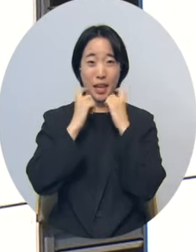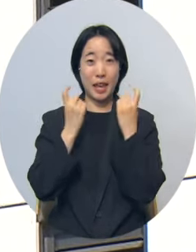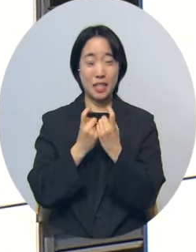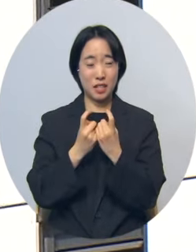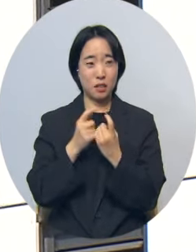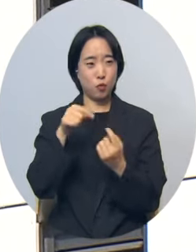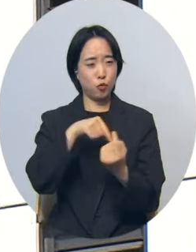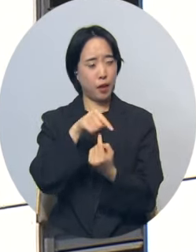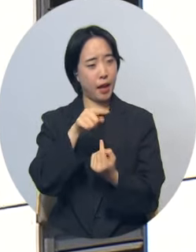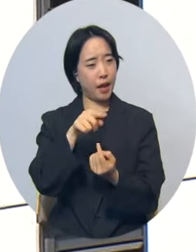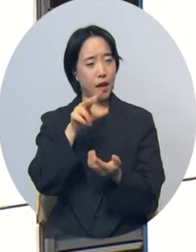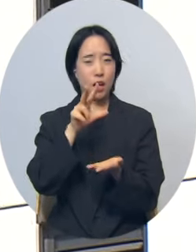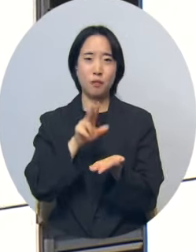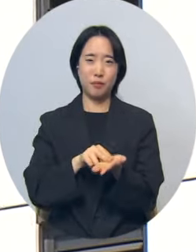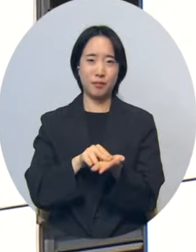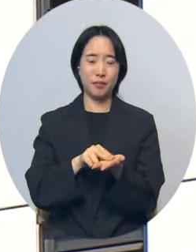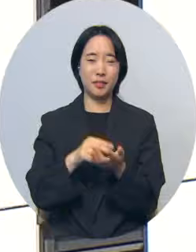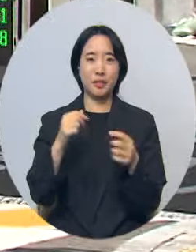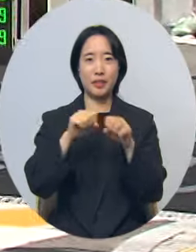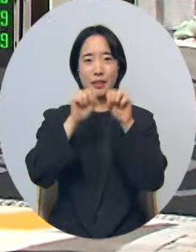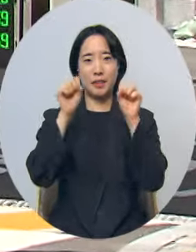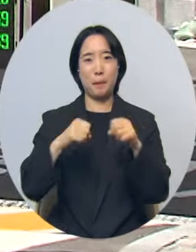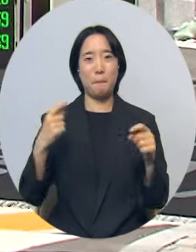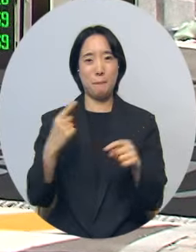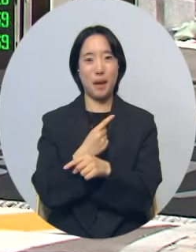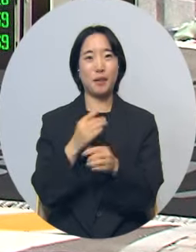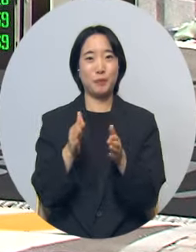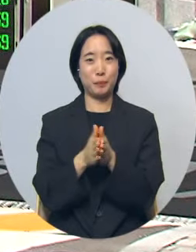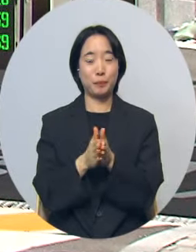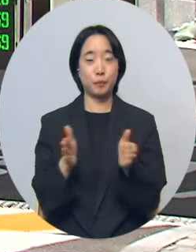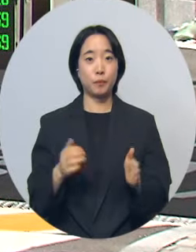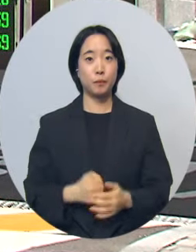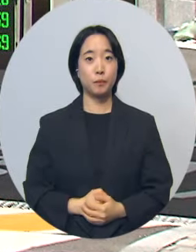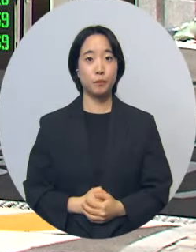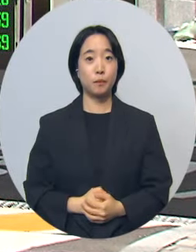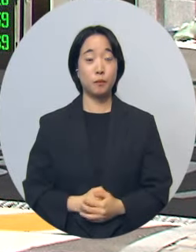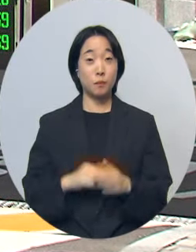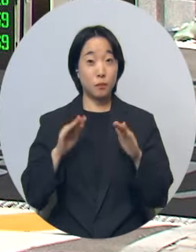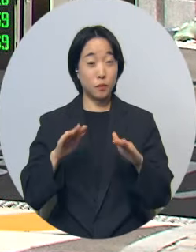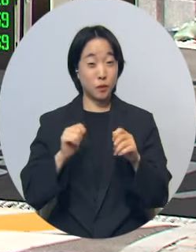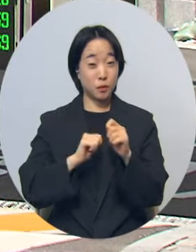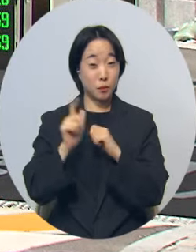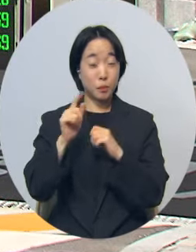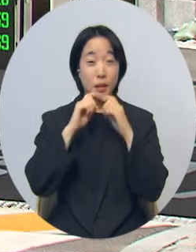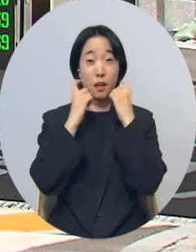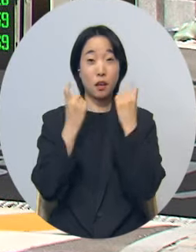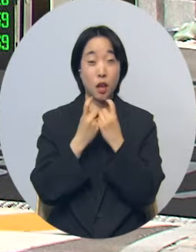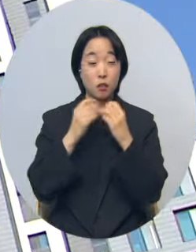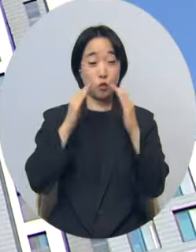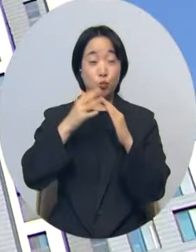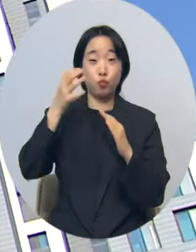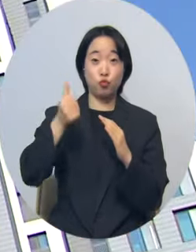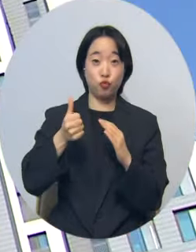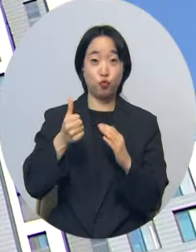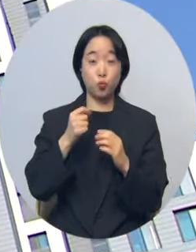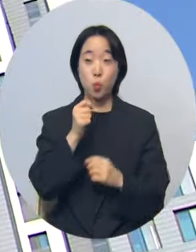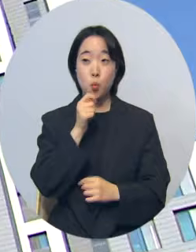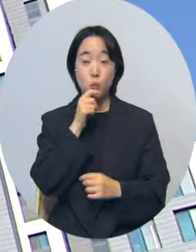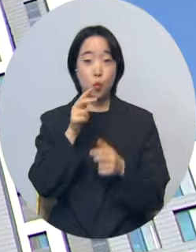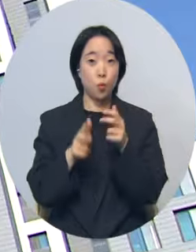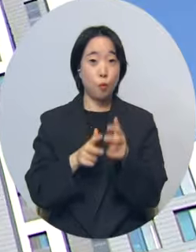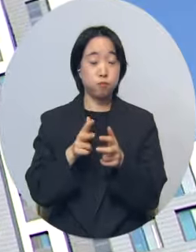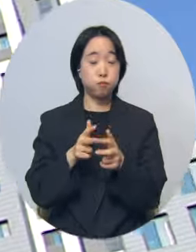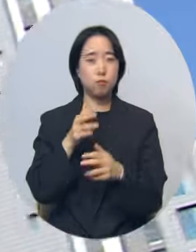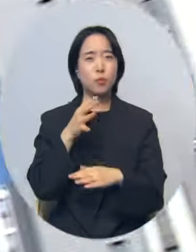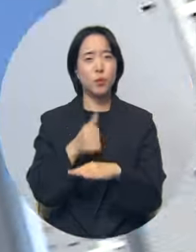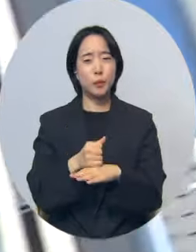거주할 수 있는 주택 공급에 나섭니다. 현재 국내 민간 임대시장의 경우 대부분이 소규모 사업자다 보니